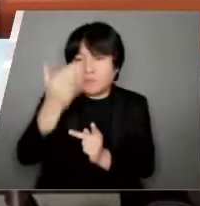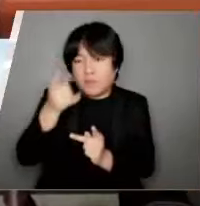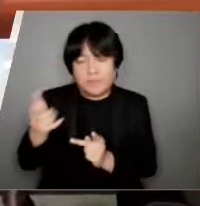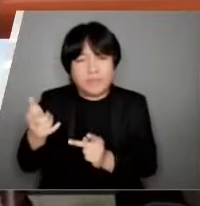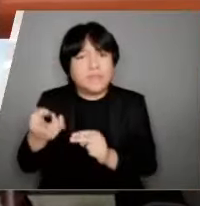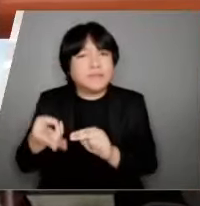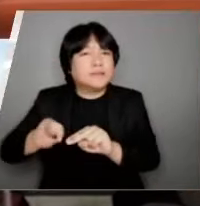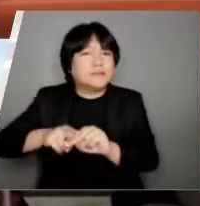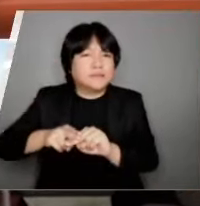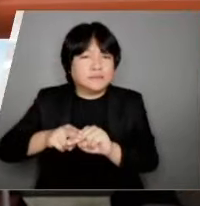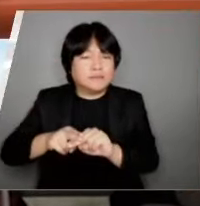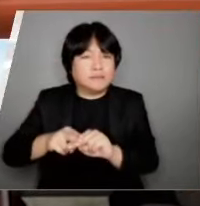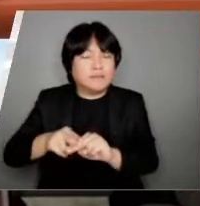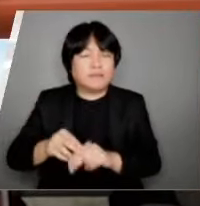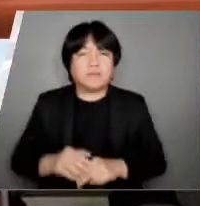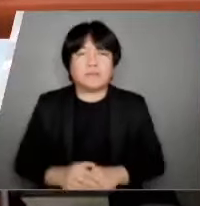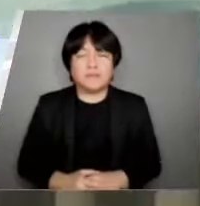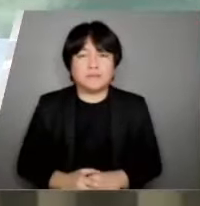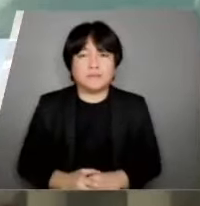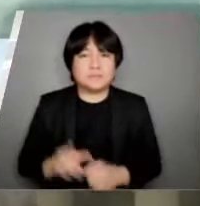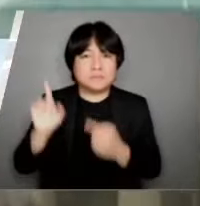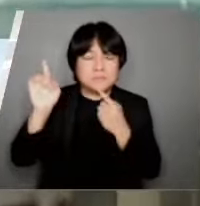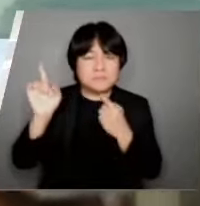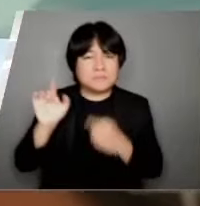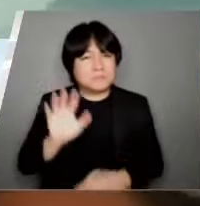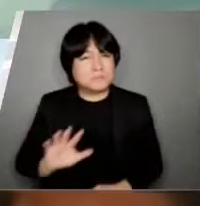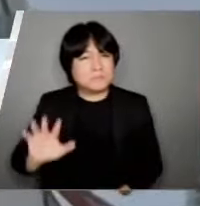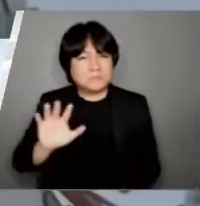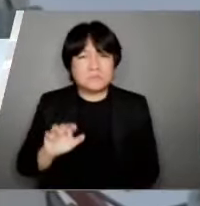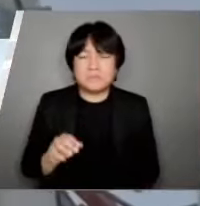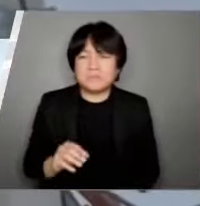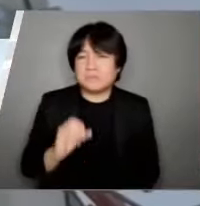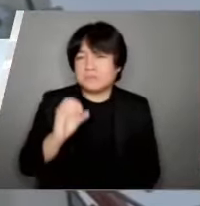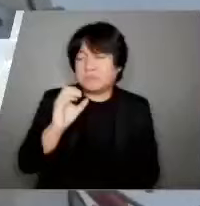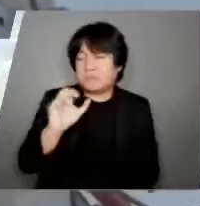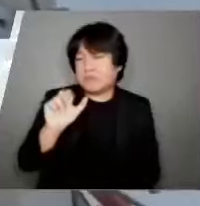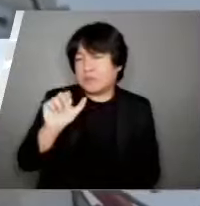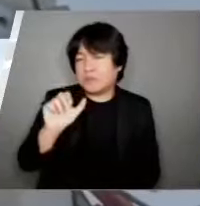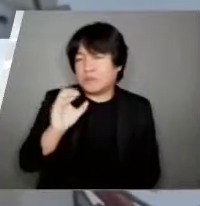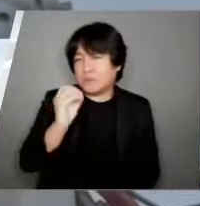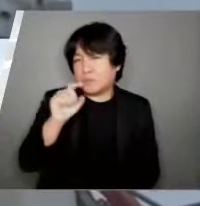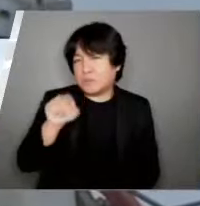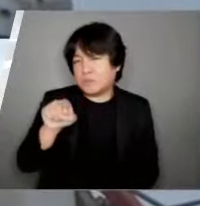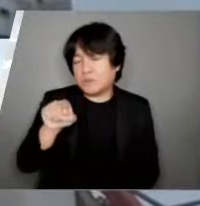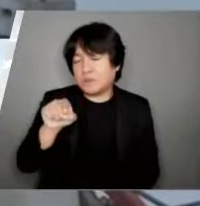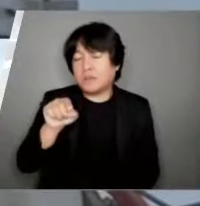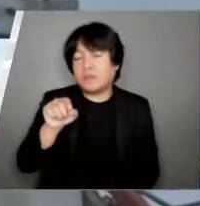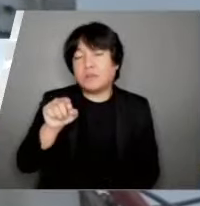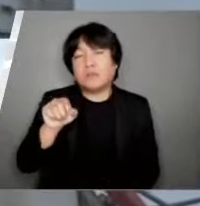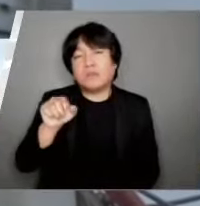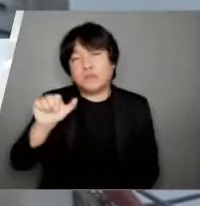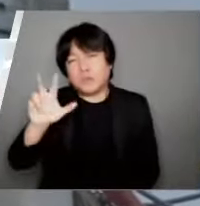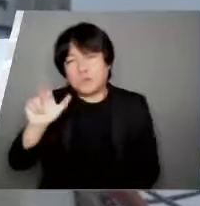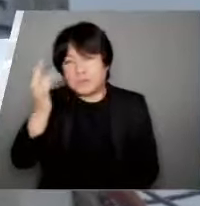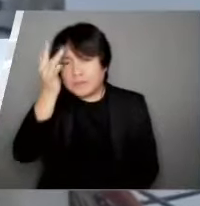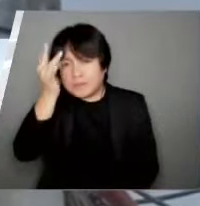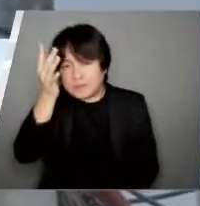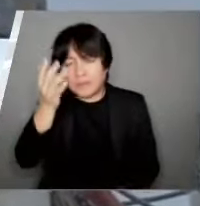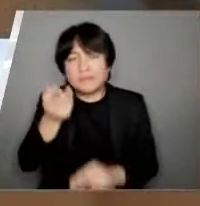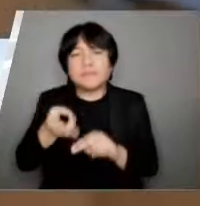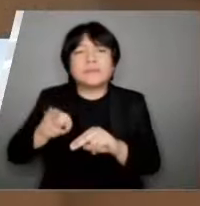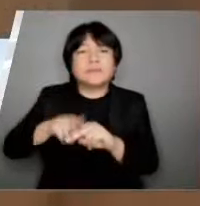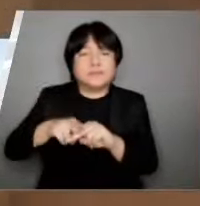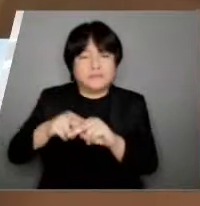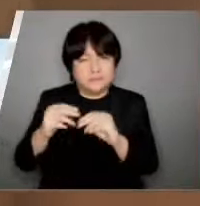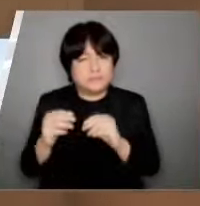inaasahan natin, mga 30 centavo per kilowatt hour increase sa initial estimate ng ERC. Meron silang hahabulin